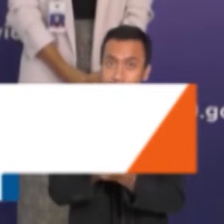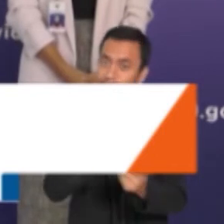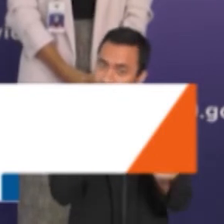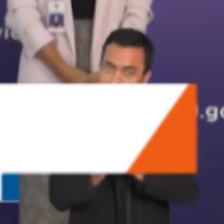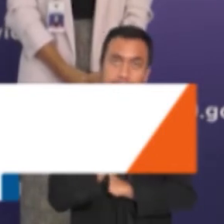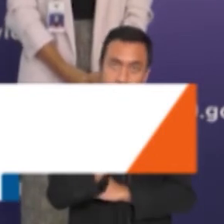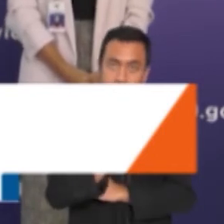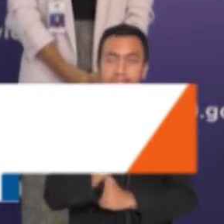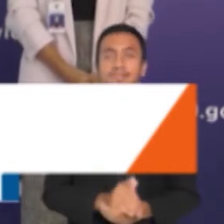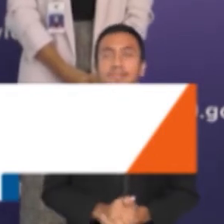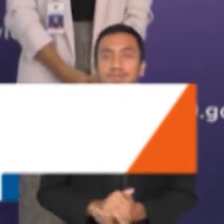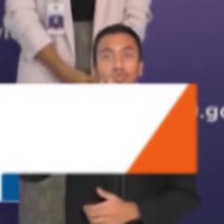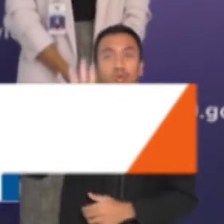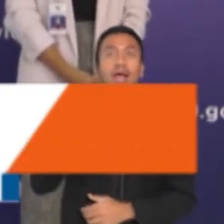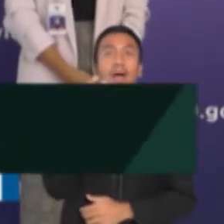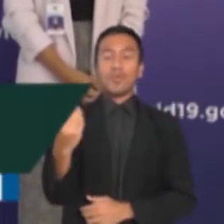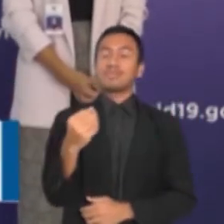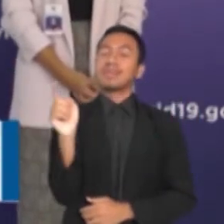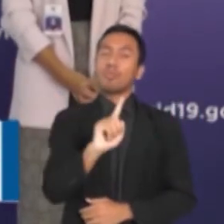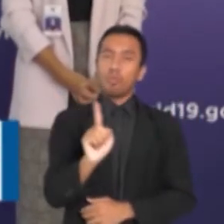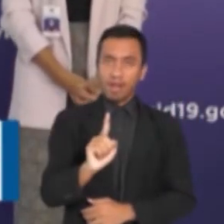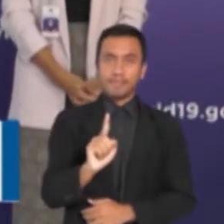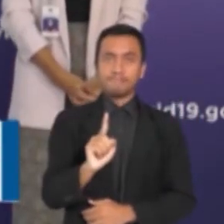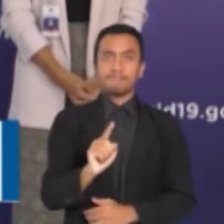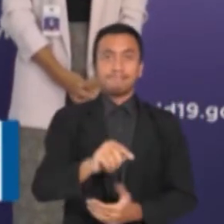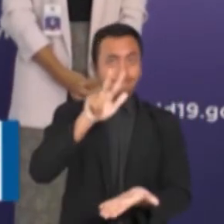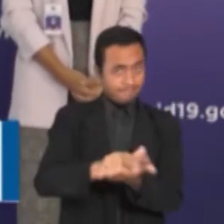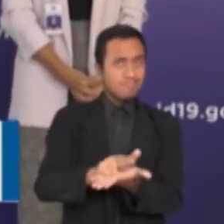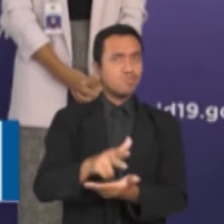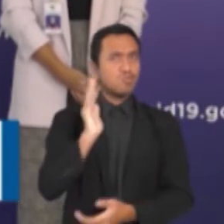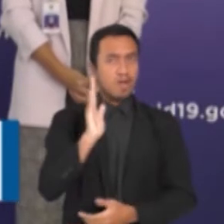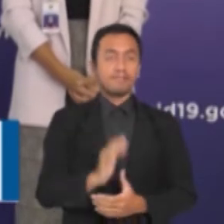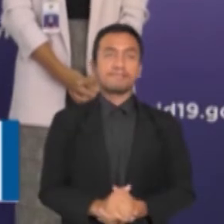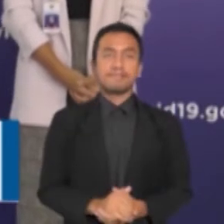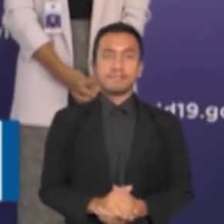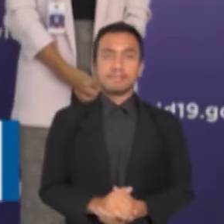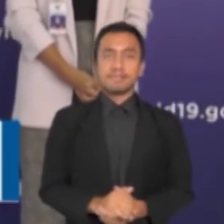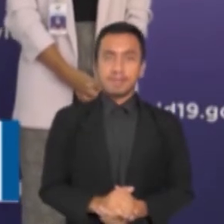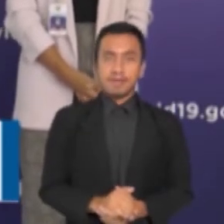dilarang, titik. Adapun surat edaran yang telah kami terbitkan ini